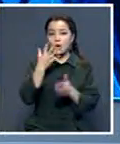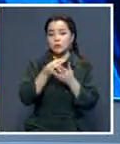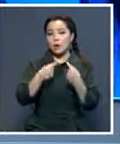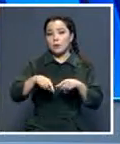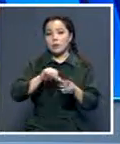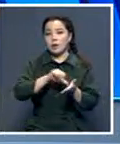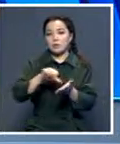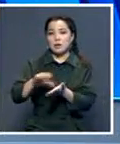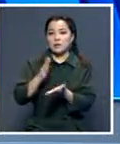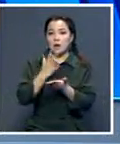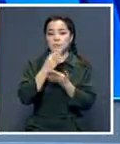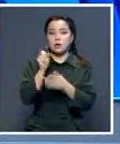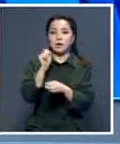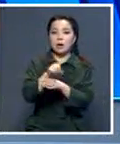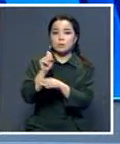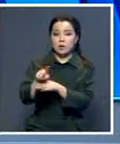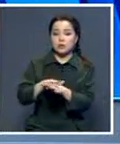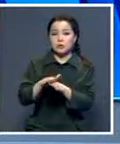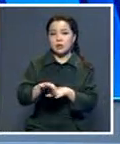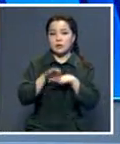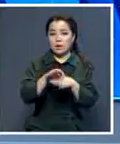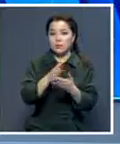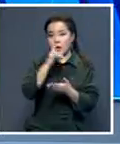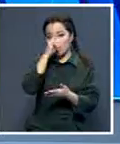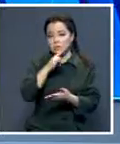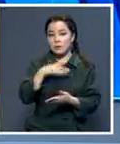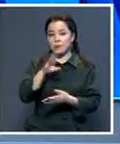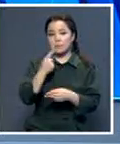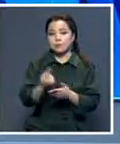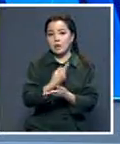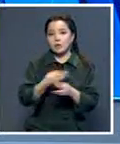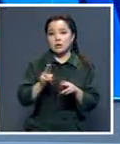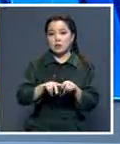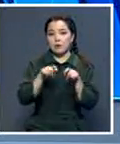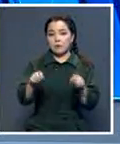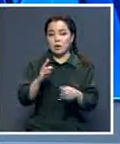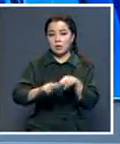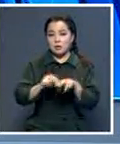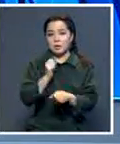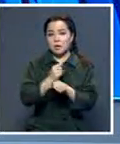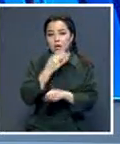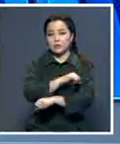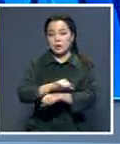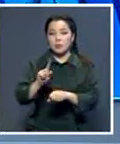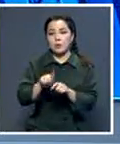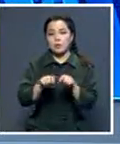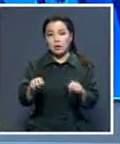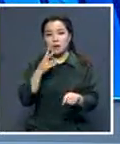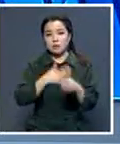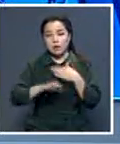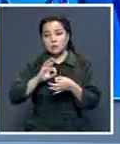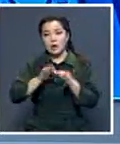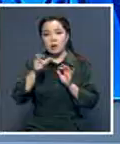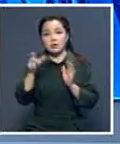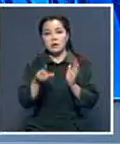мүше елдер тарапынан тапсырыс түсе бастаған. Қазақстанда алғаш құрастырылған алып крандарға шетелдіктер неліктен ықылас білдіріп отыр? Оны